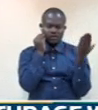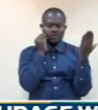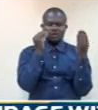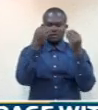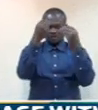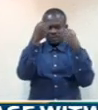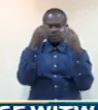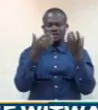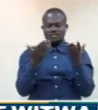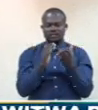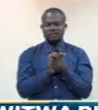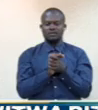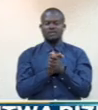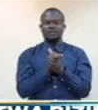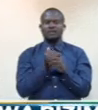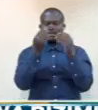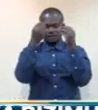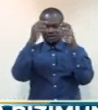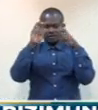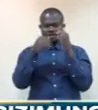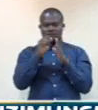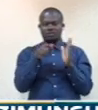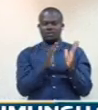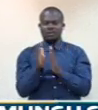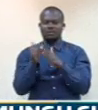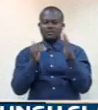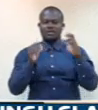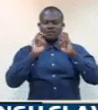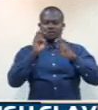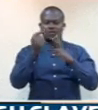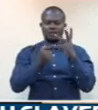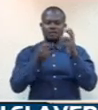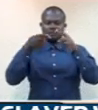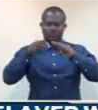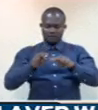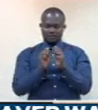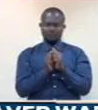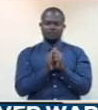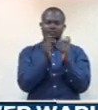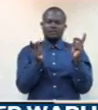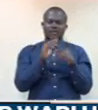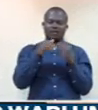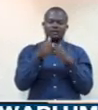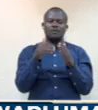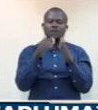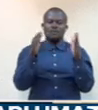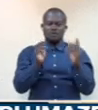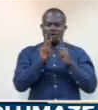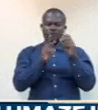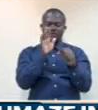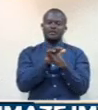isomo umuntu yakoramo nuko umuntu yagombye guteganya mbere y'uko ibi bibaho hano hose abagakingwa abantu ari urujya